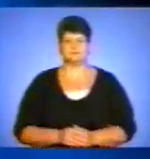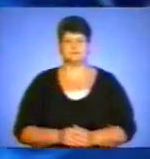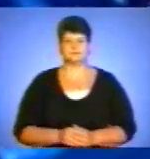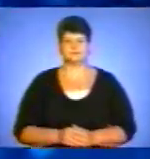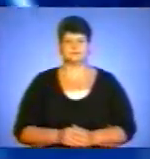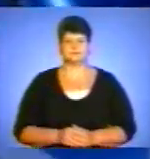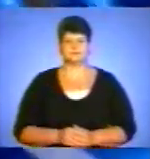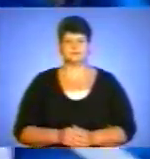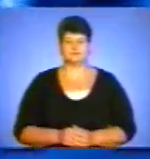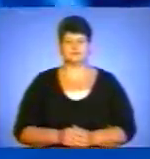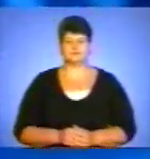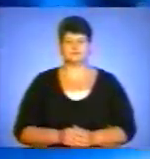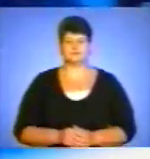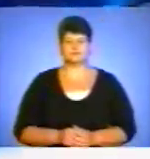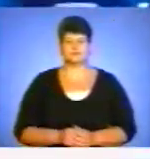Музика